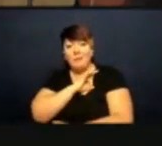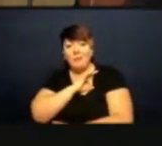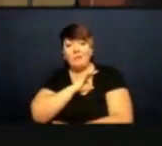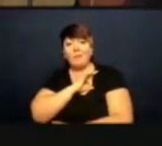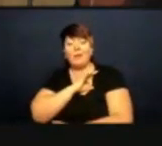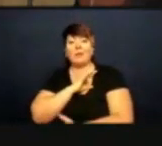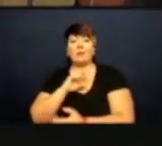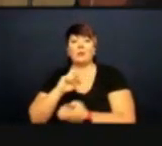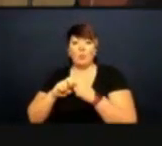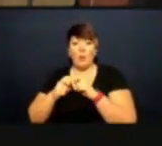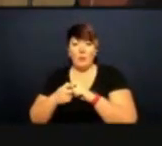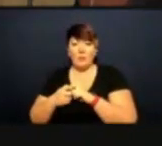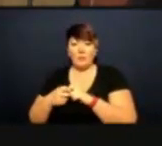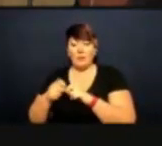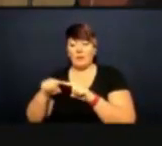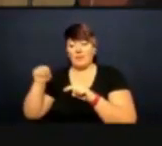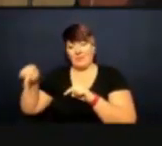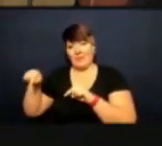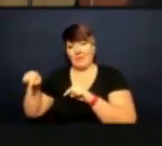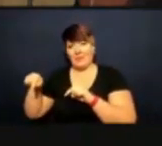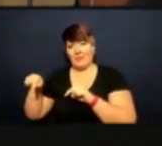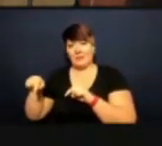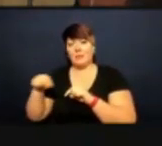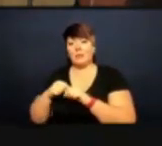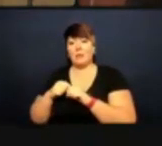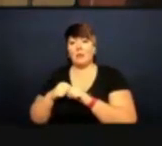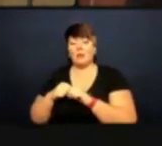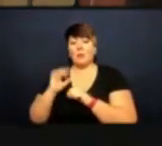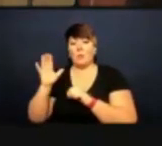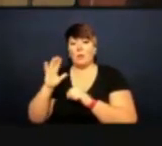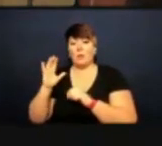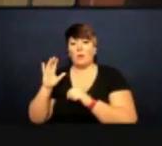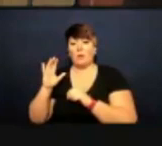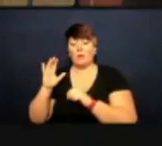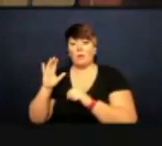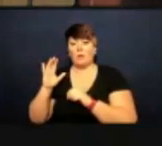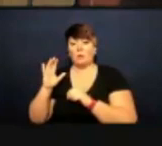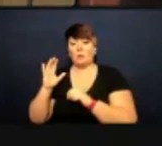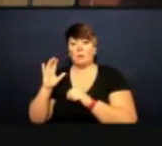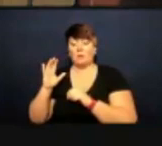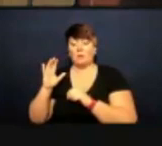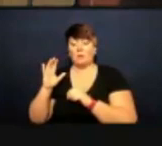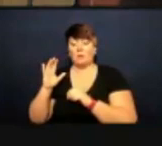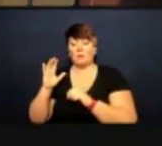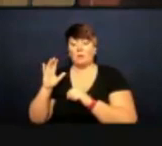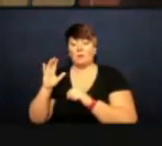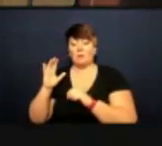mambo mbalimbali kama vile matatizo yanayokumba wafanyakazi